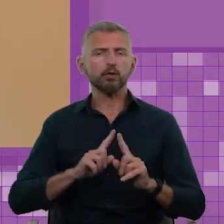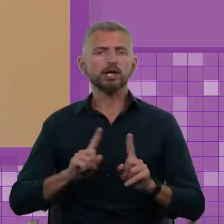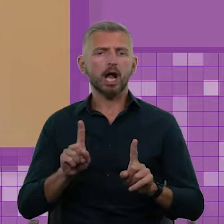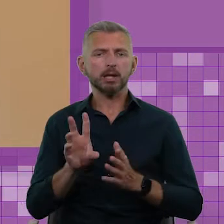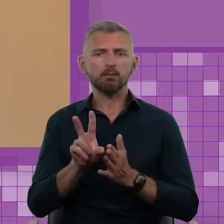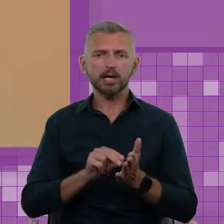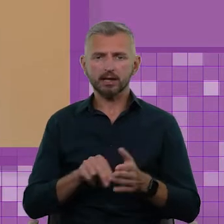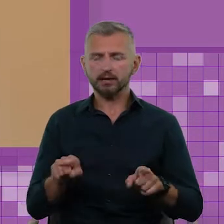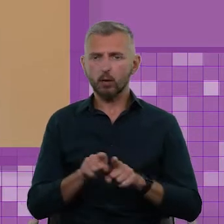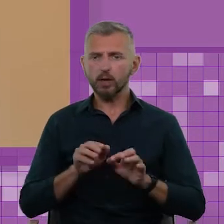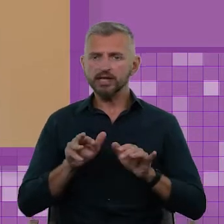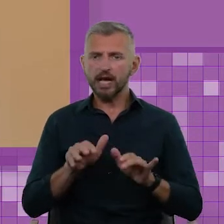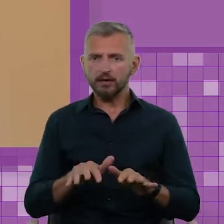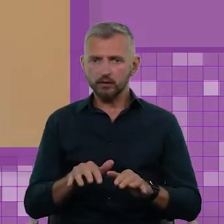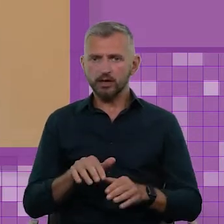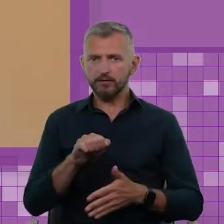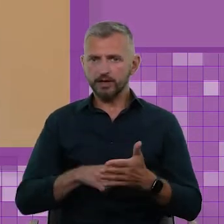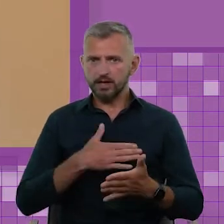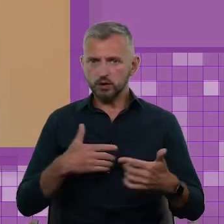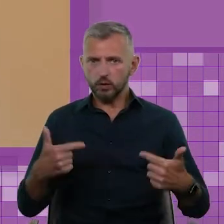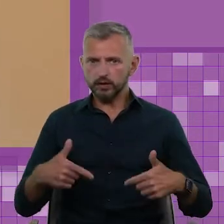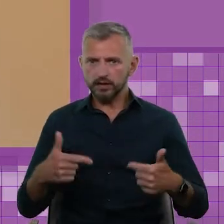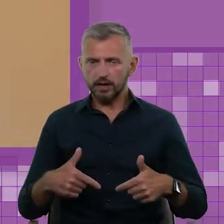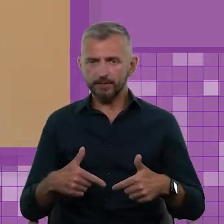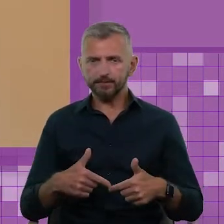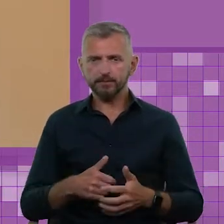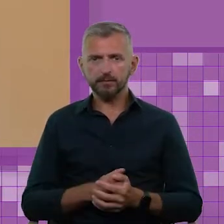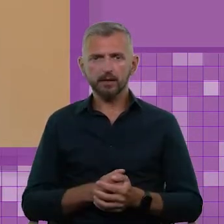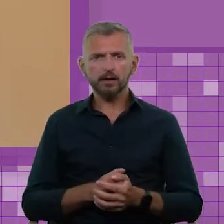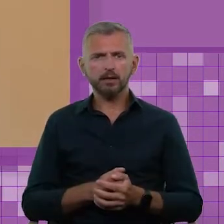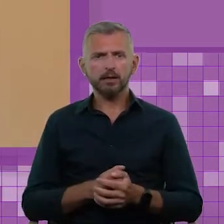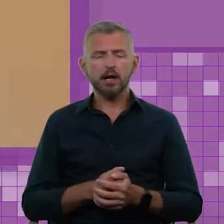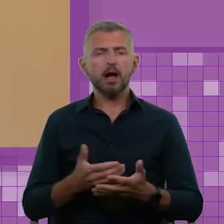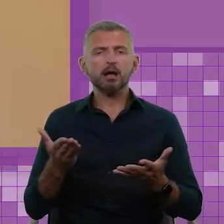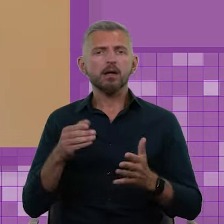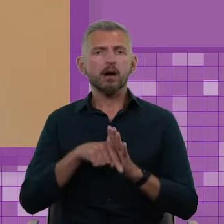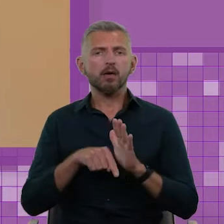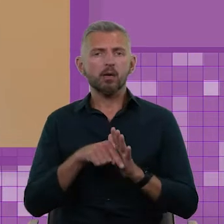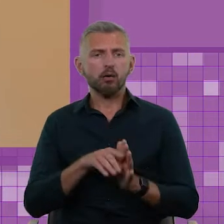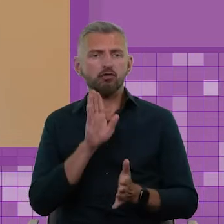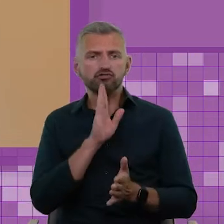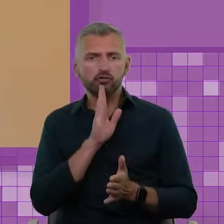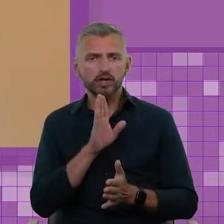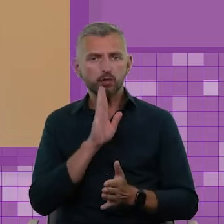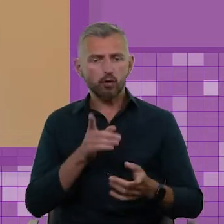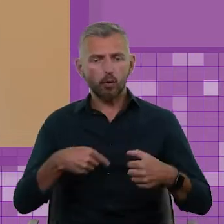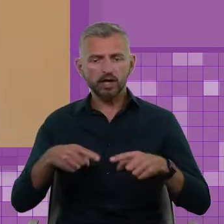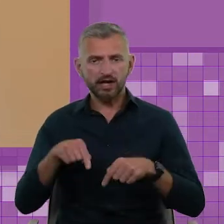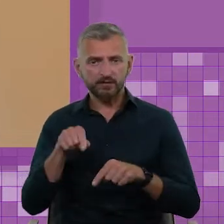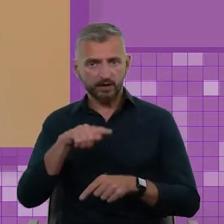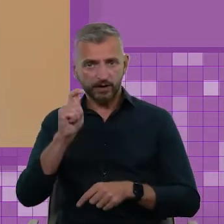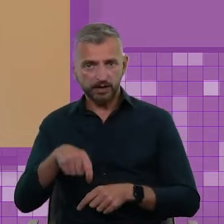такої діяльності від наших гостей. Яка ж саме роль жінок і жіночих організацій в цій війні?